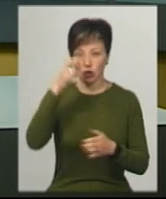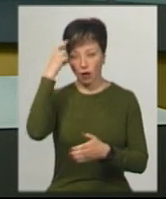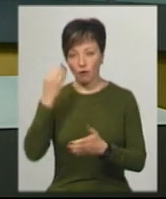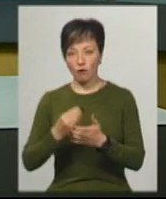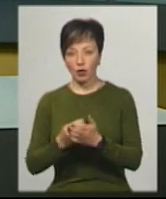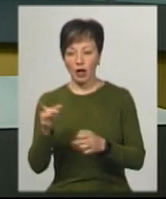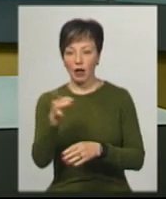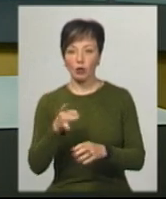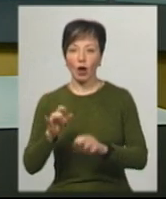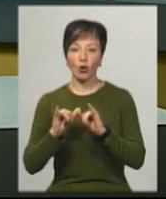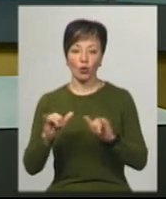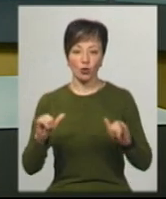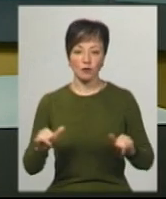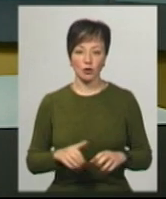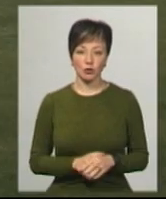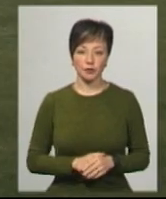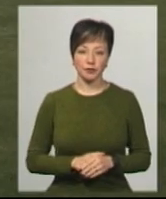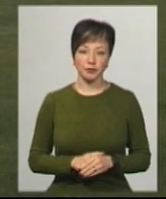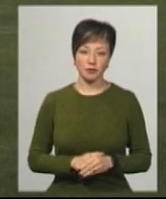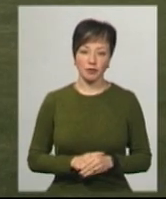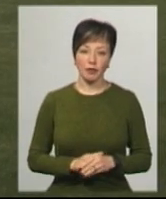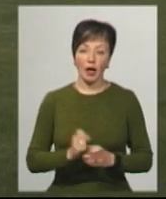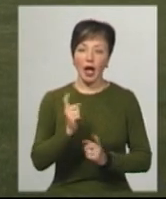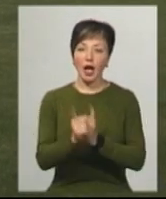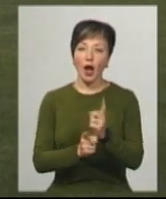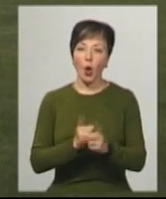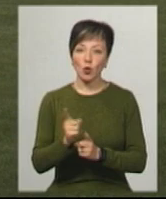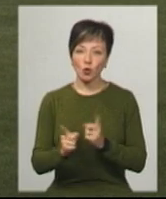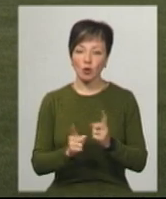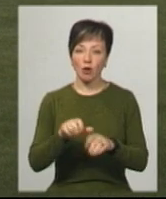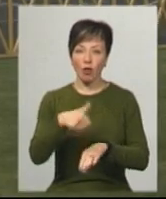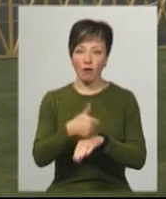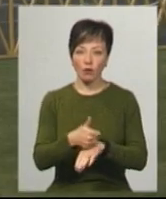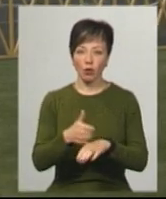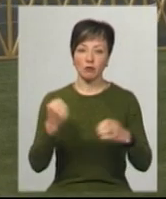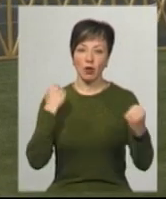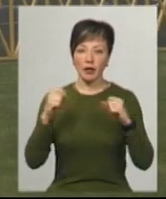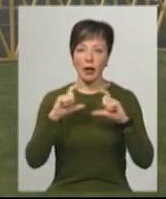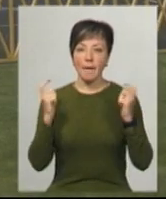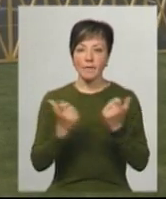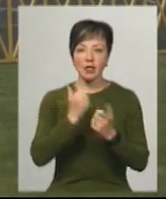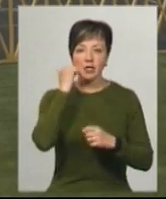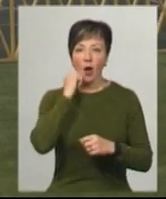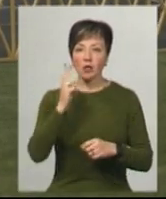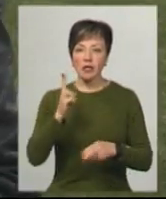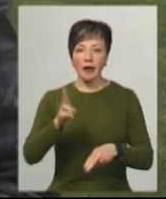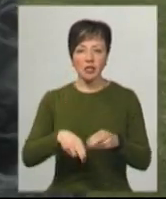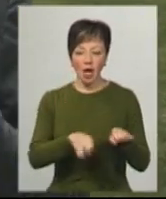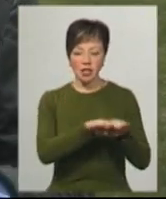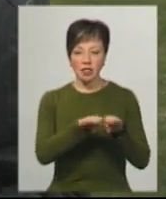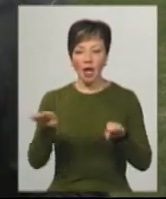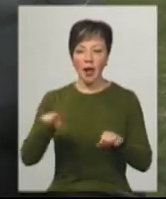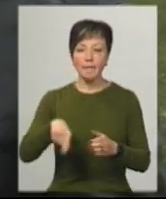фонду регіонального розвитку. Реконструкція головної спортивної трибуни Старокостянтинова на завершальній стадії. Міський голова